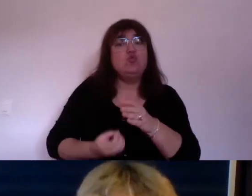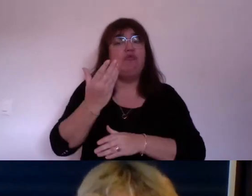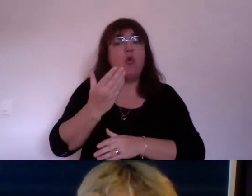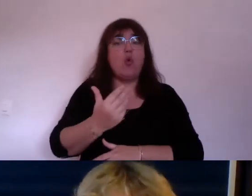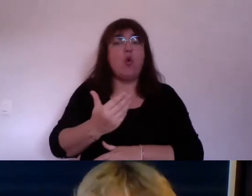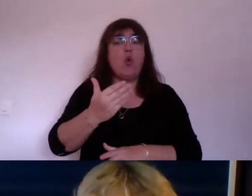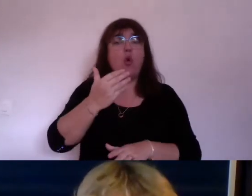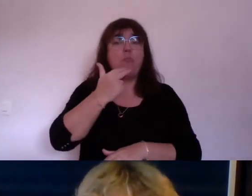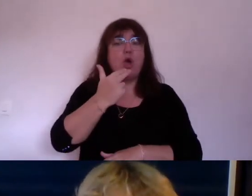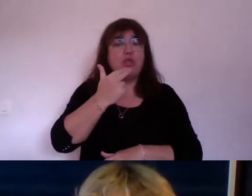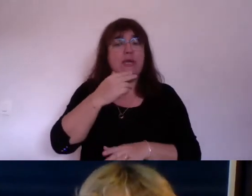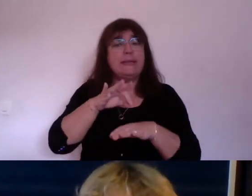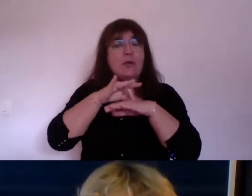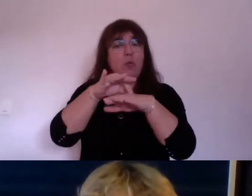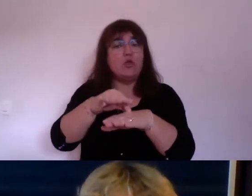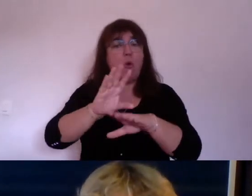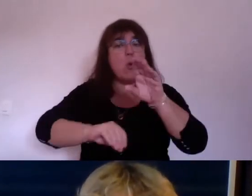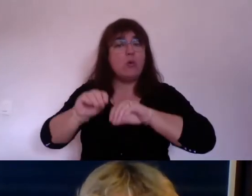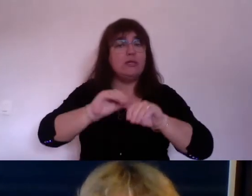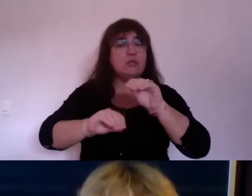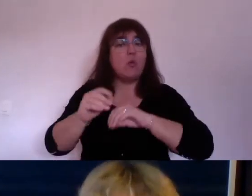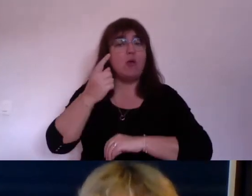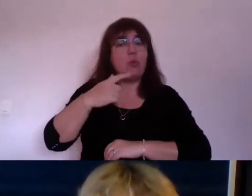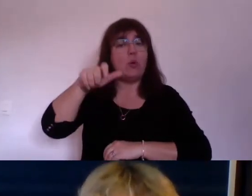de soins pour les personnes. Donc, c'est un DU